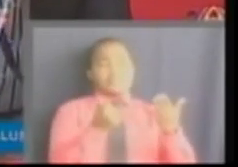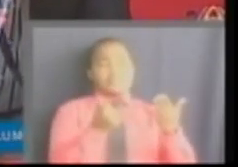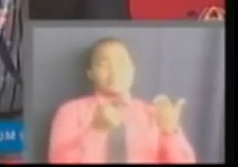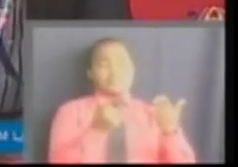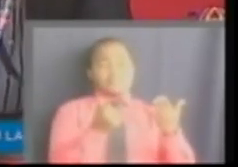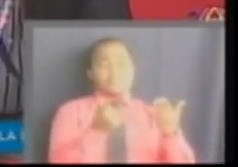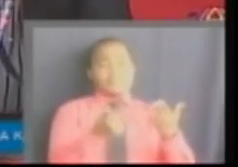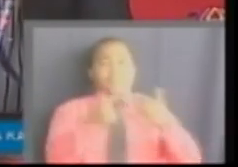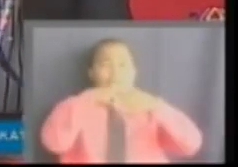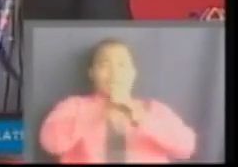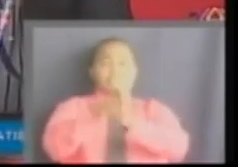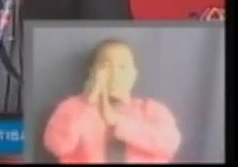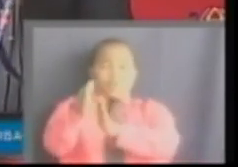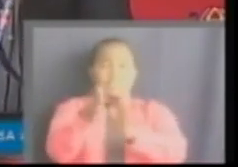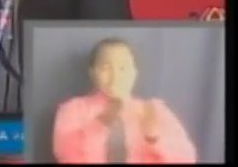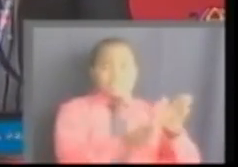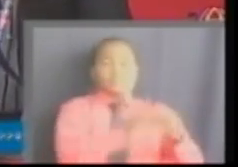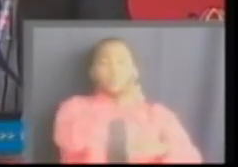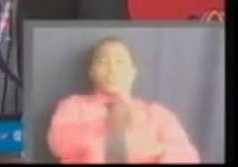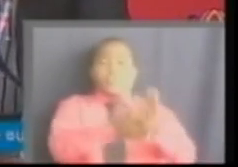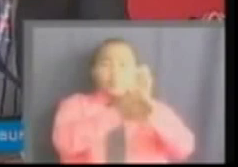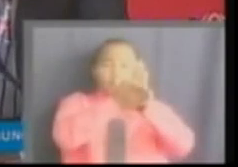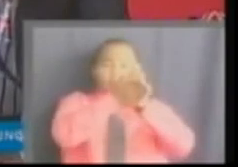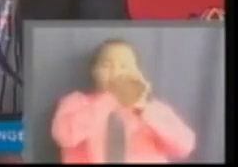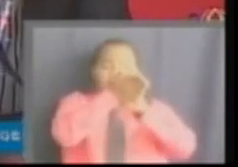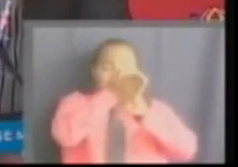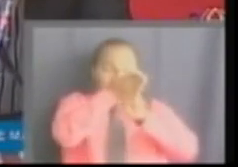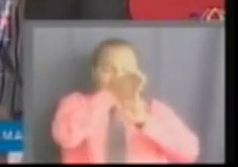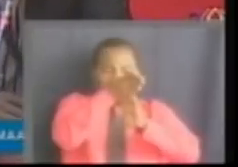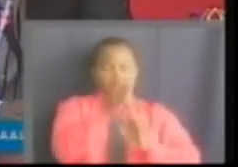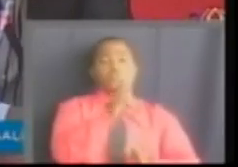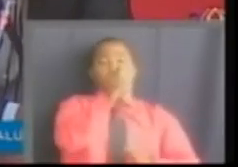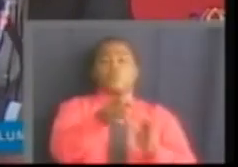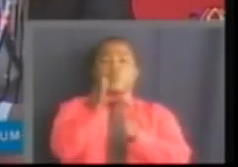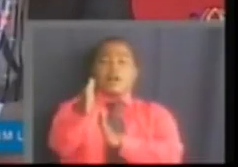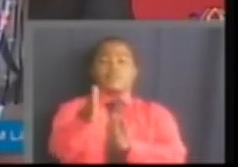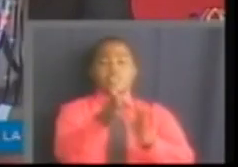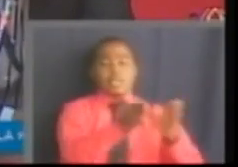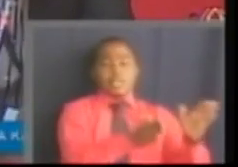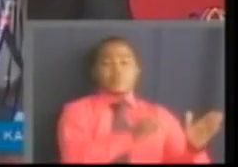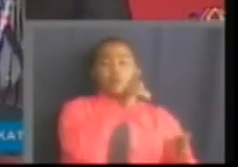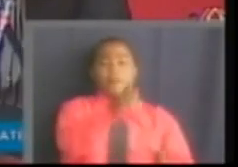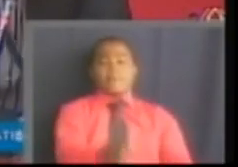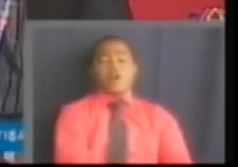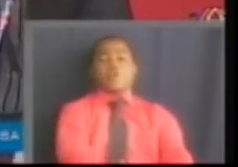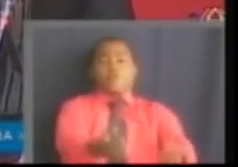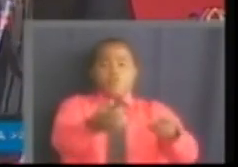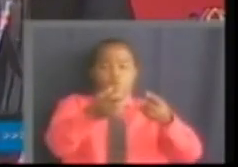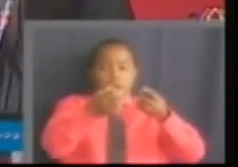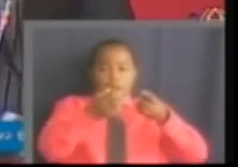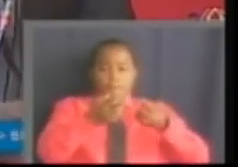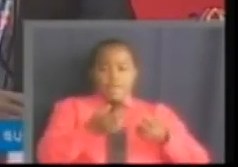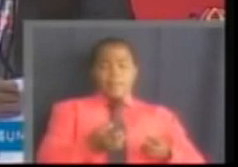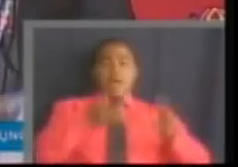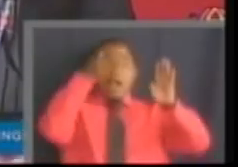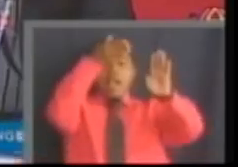katika utaratibu ambao tuliweka mwanzo ulikuwa ni utaratibu ambao unabeba dhana nzima